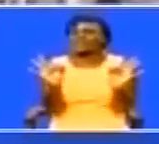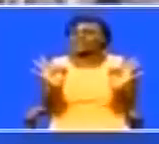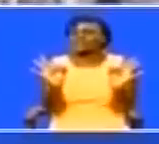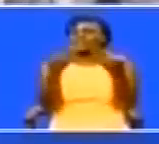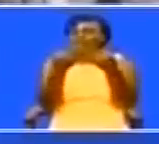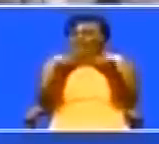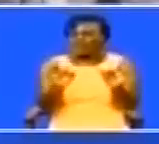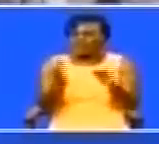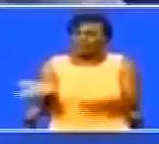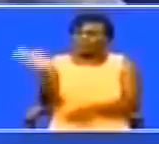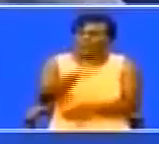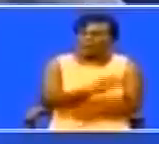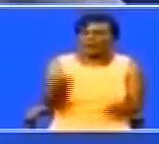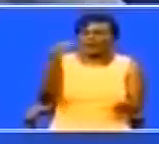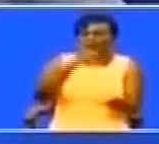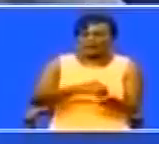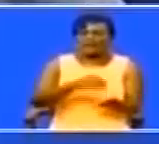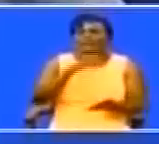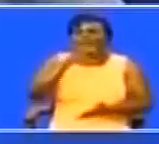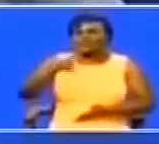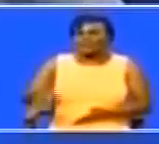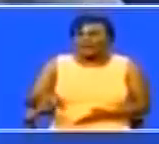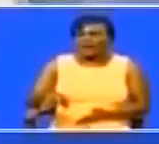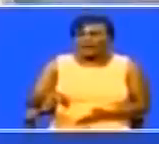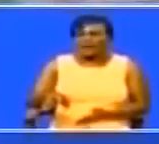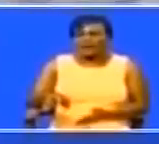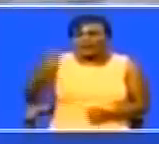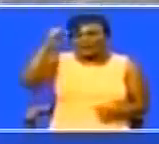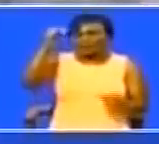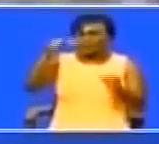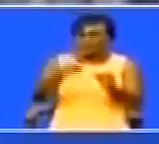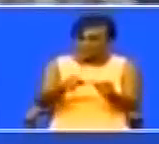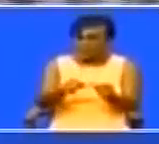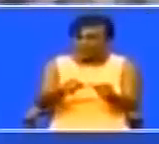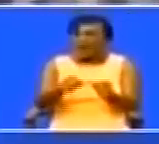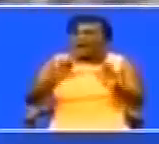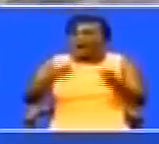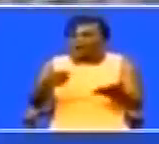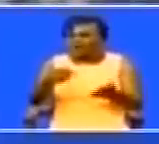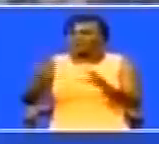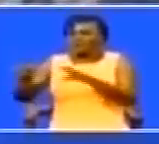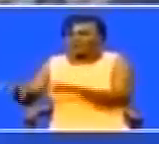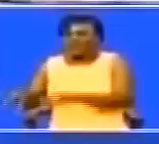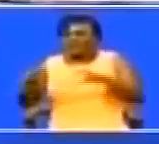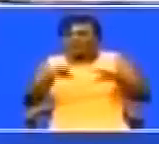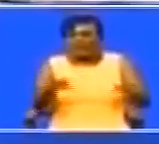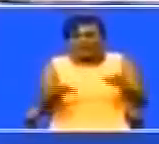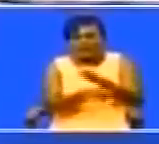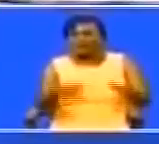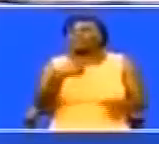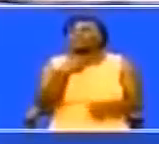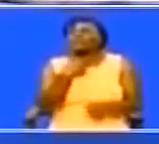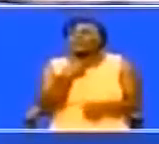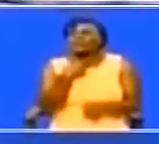washirua garudishwa huku tena. Mwanawe Daudi John Njuguna Mwangi ana kumbukumbu hai ya jinsi walihangaishwa na wabeberu.